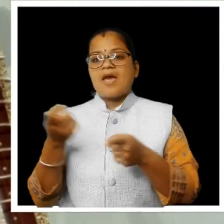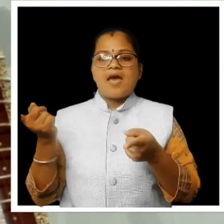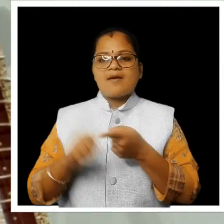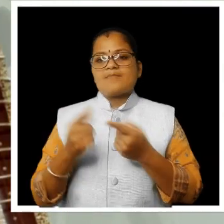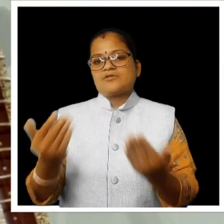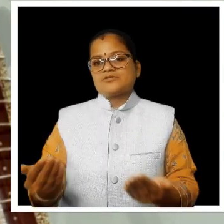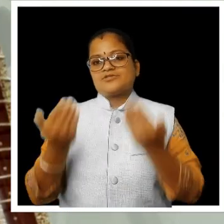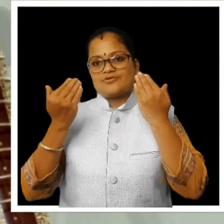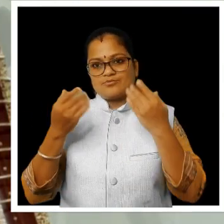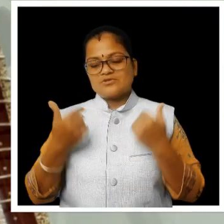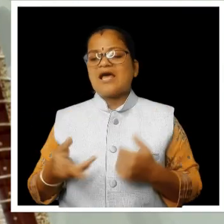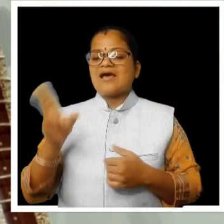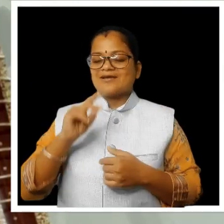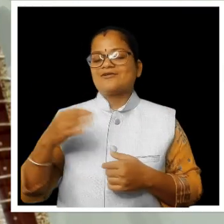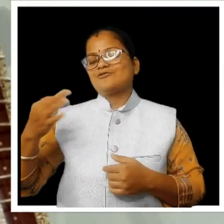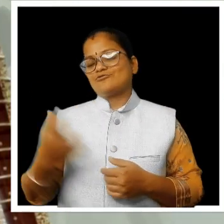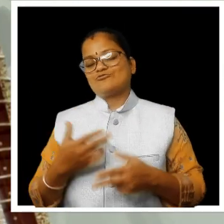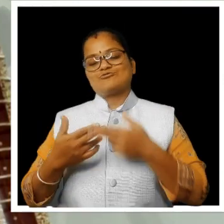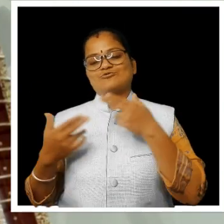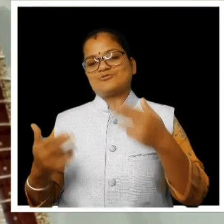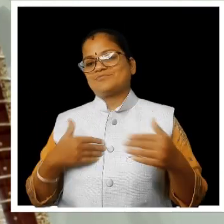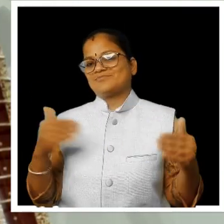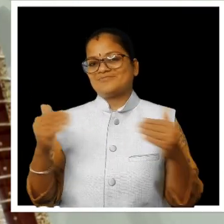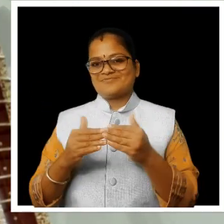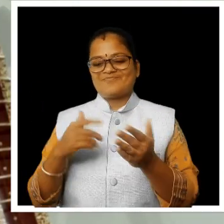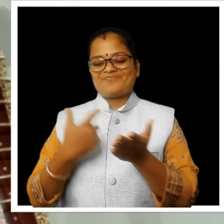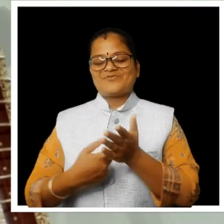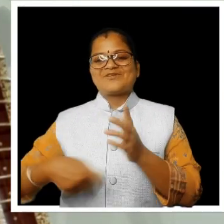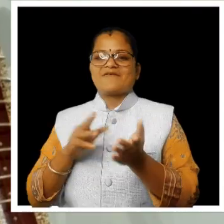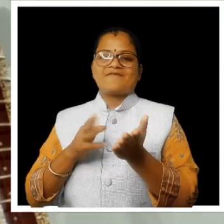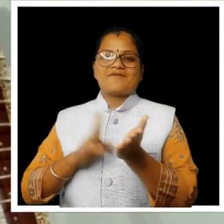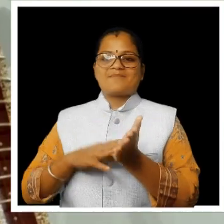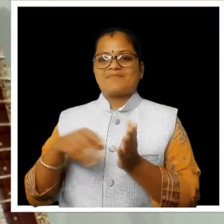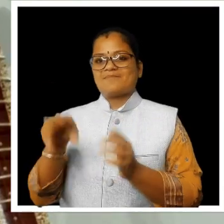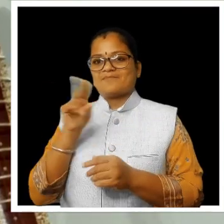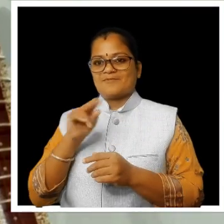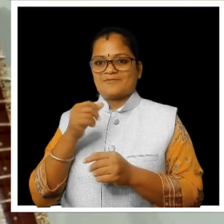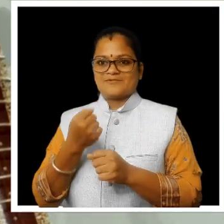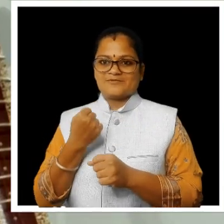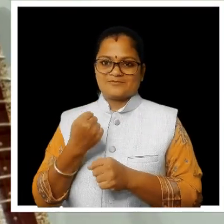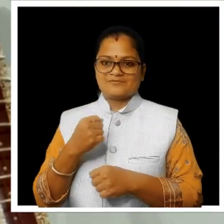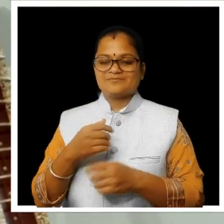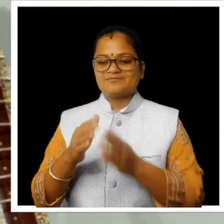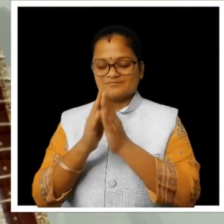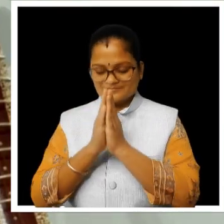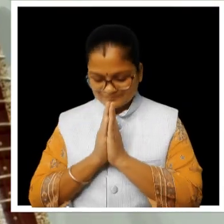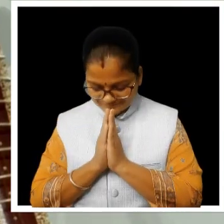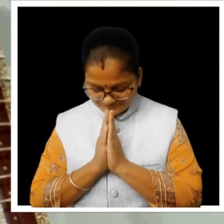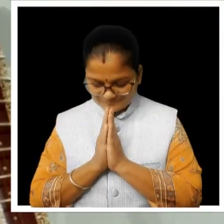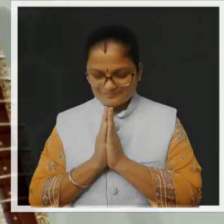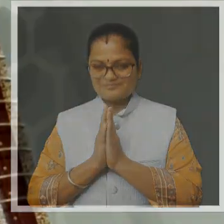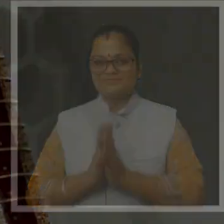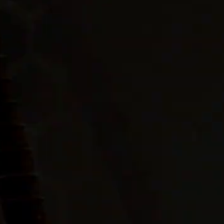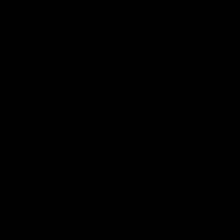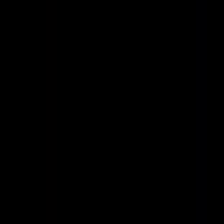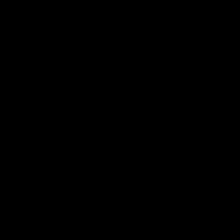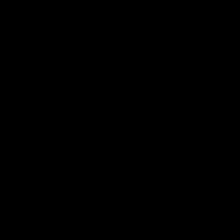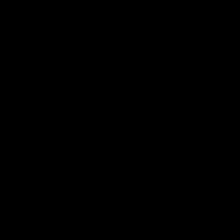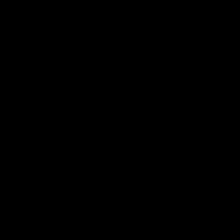ಅನಾಹುತಗಳನ್ನು ತಪ್ಪಿಸ್ಬೋದು. ಮತ್ತೊಂದು ಕಥೆಯೊಂದಿಗೆ ಮತ್ತೊಮ್ಮೆ ಭೇಟಿಯಾಗೋಣ. ಕಿಶೋರ್ ರಾಚಯ್ಯ, ಎಂಪವರ್ ಟಾಕಿಂದ. ನಮಸ್ಕಾರ.